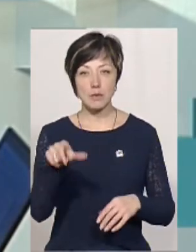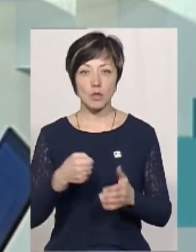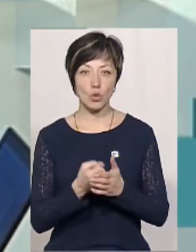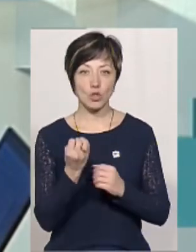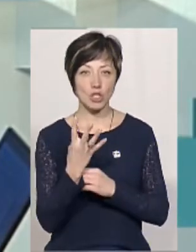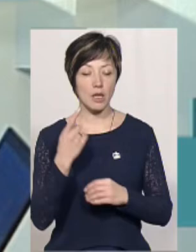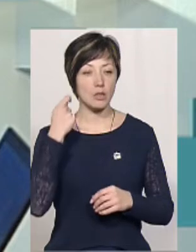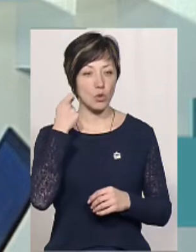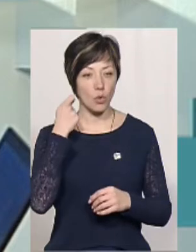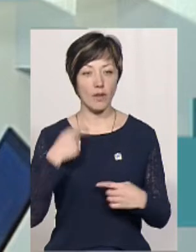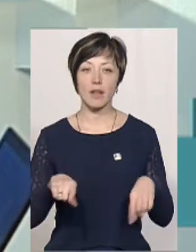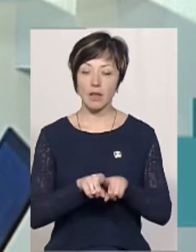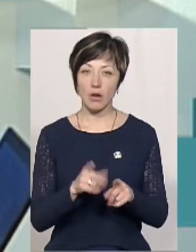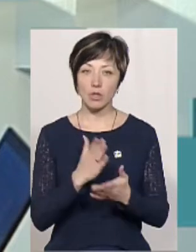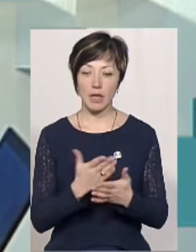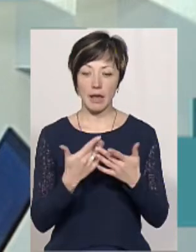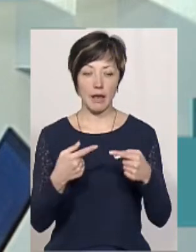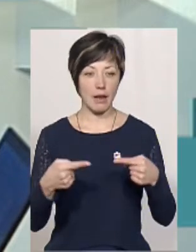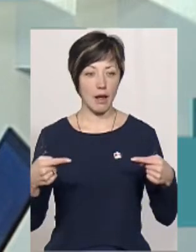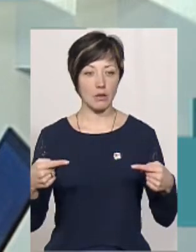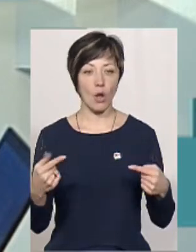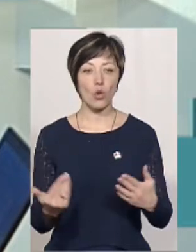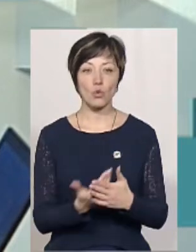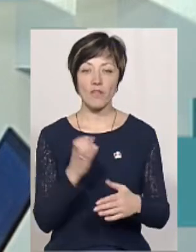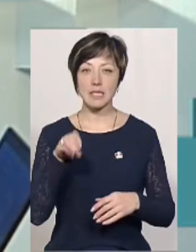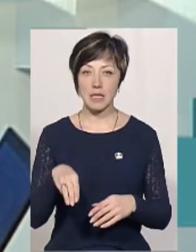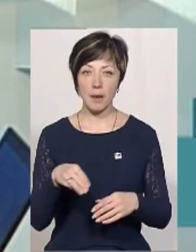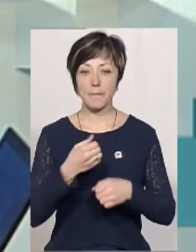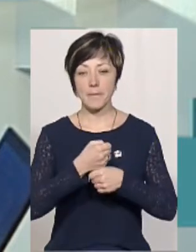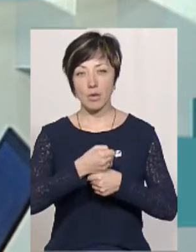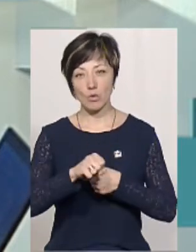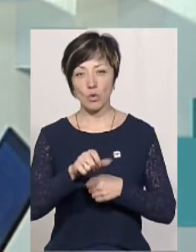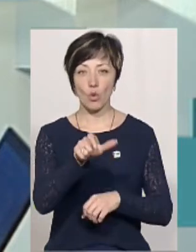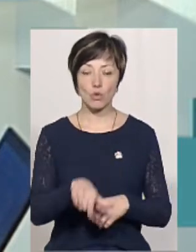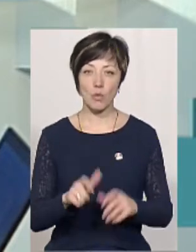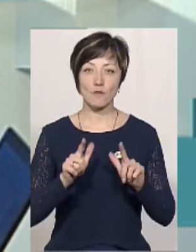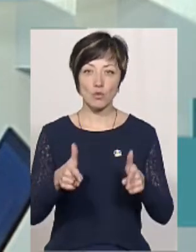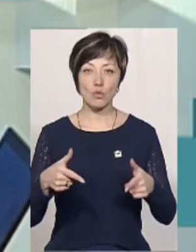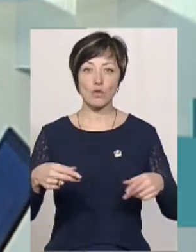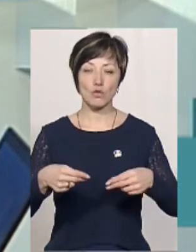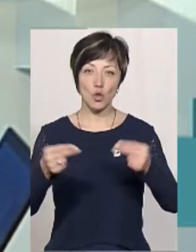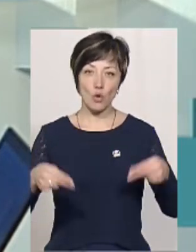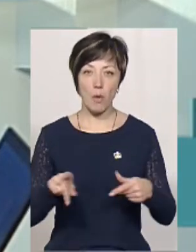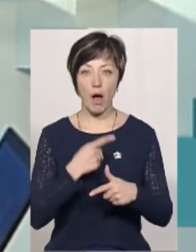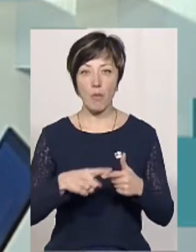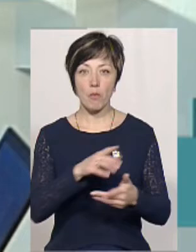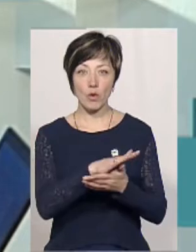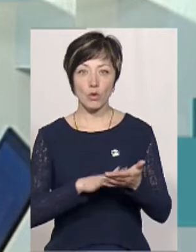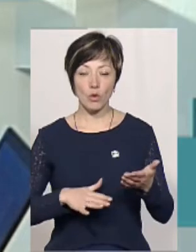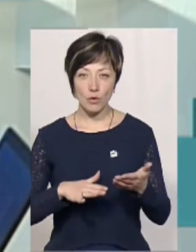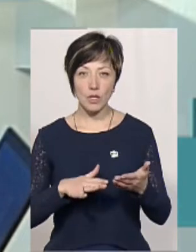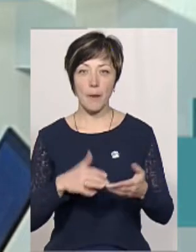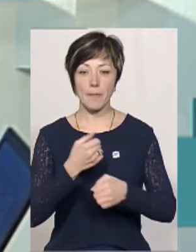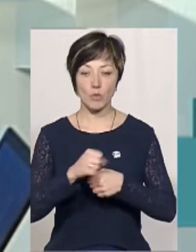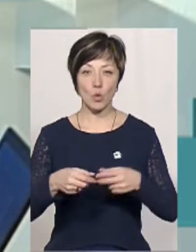до 14 років. Також є ряд нових статей, зокрема, наприклад, примушування особи до вступу в шлюб або продовження примусового